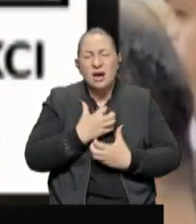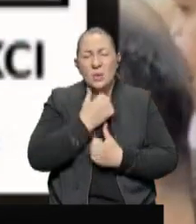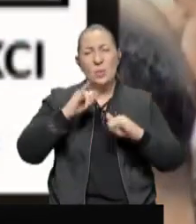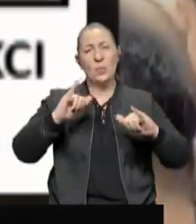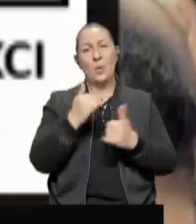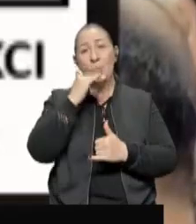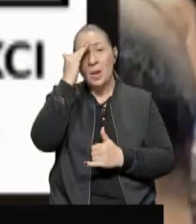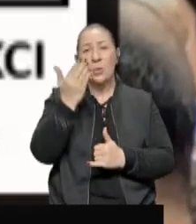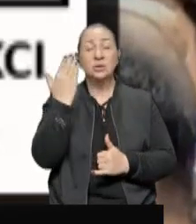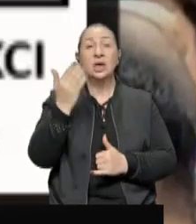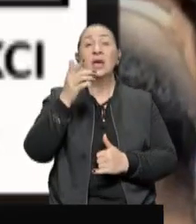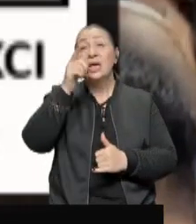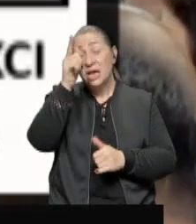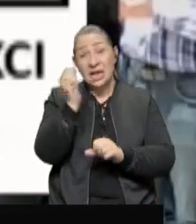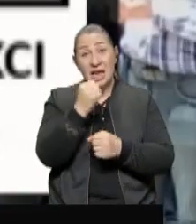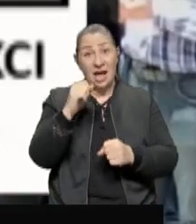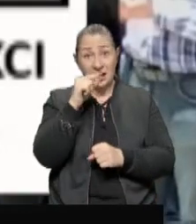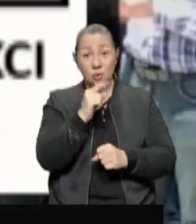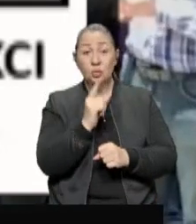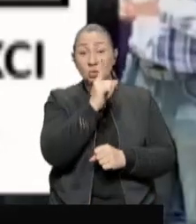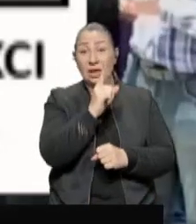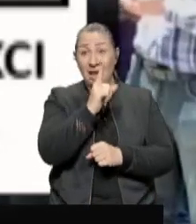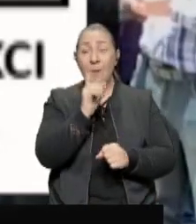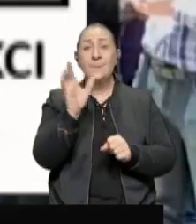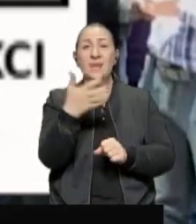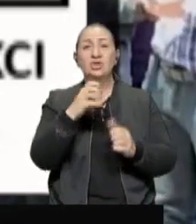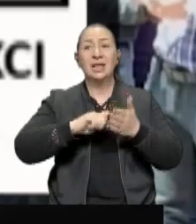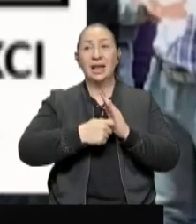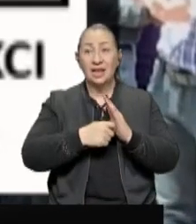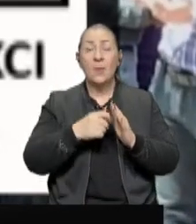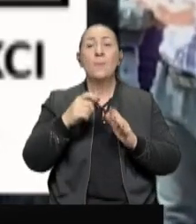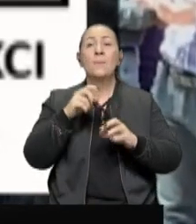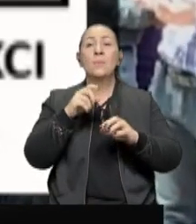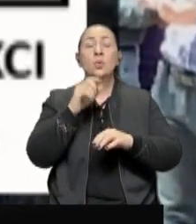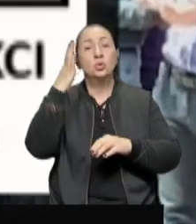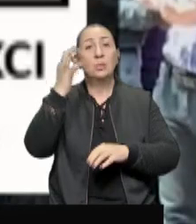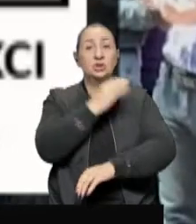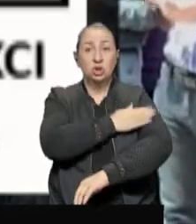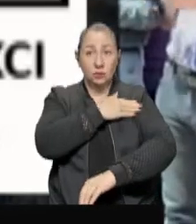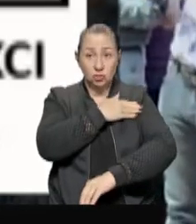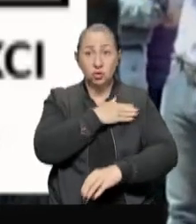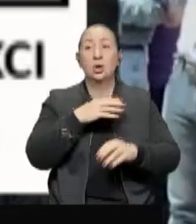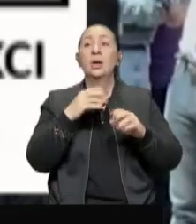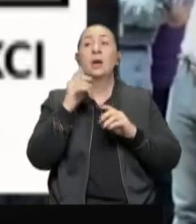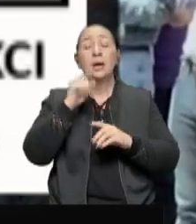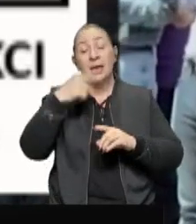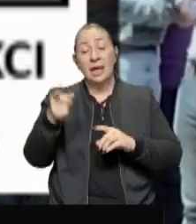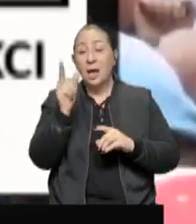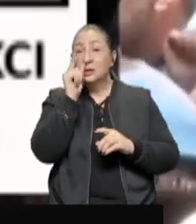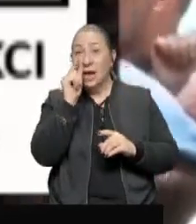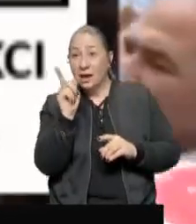öncesi. Irak'ın kuzeyindeki Pençe Kilit Harekatı'nda piyade uzman çavuş Mümin Çarkçı, Şırnak'ta Eren